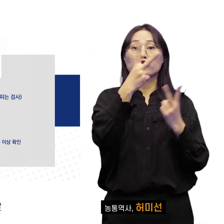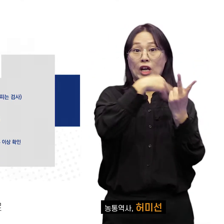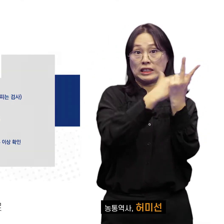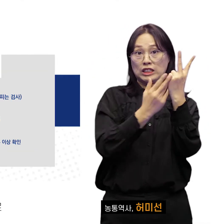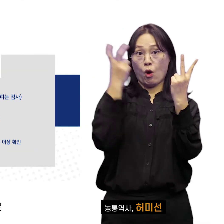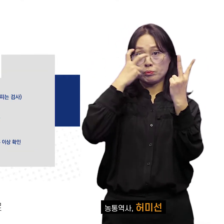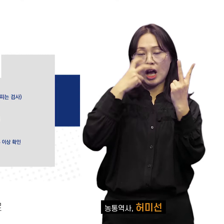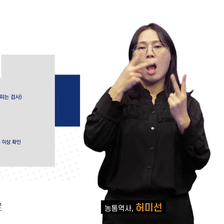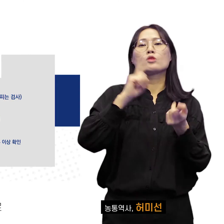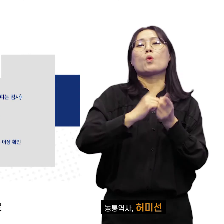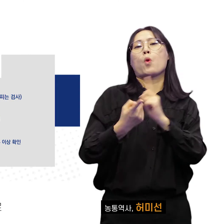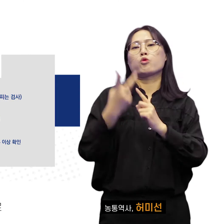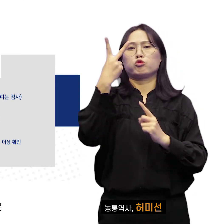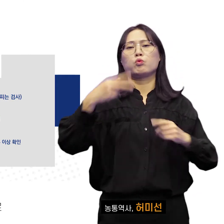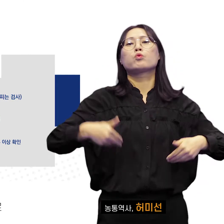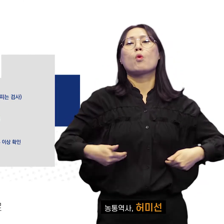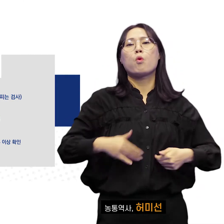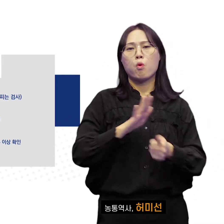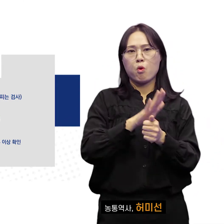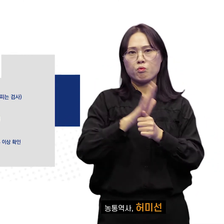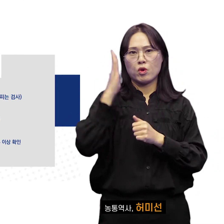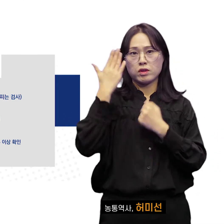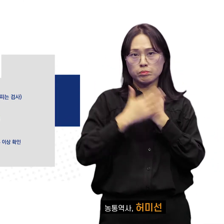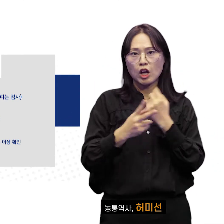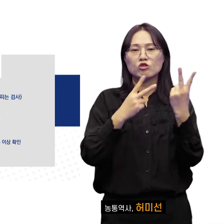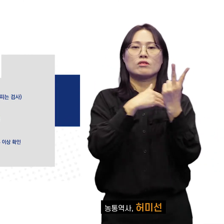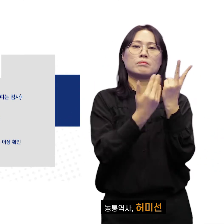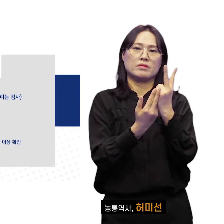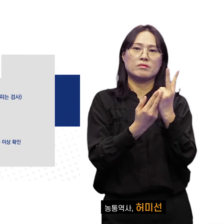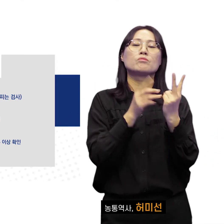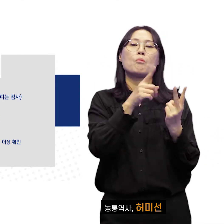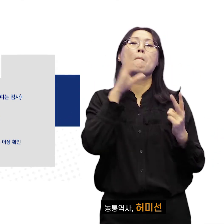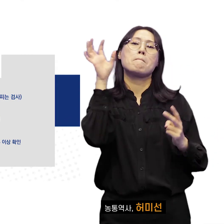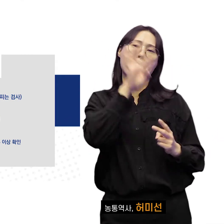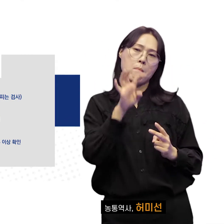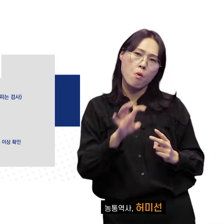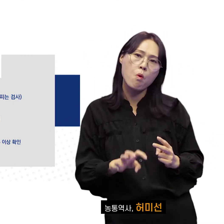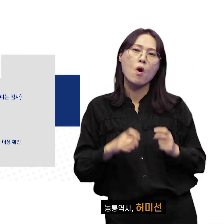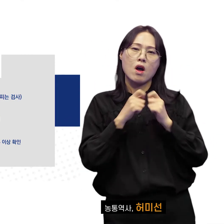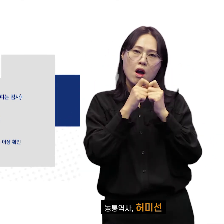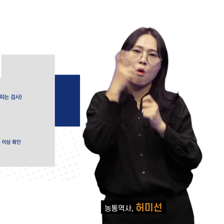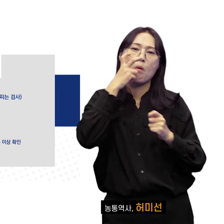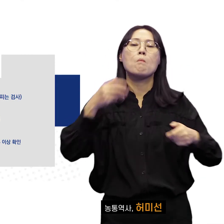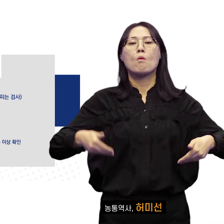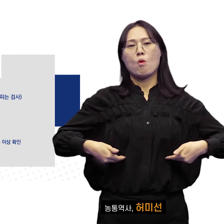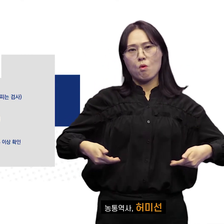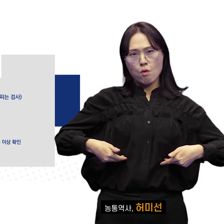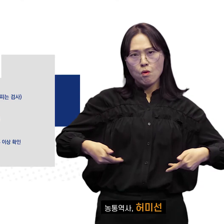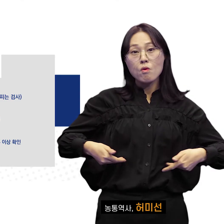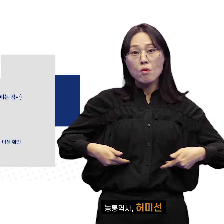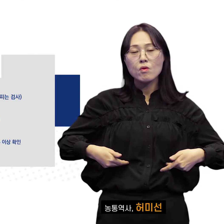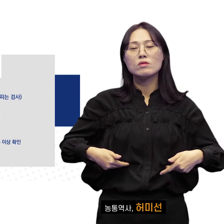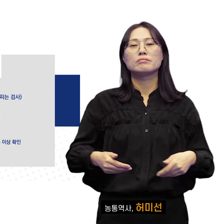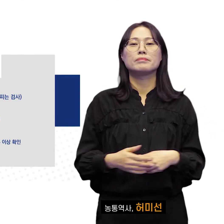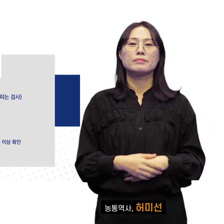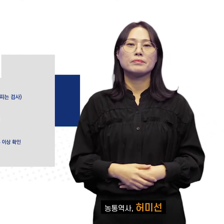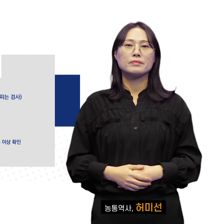이 두 가지 검사는 서로 보완적이므로 두 가지 모두를 이용해 반복적이고 세밀한 검사가 필요합니다.